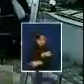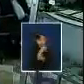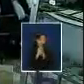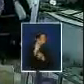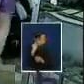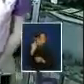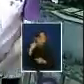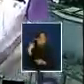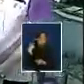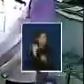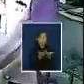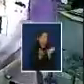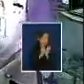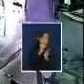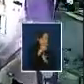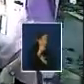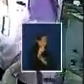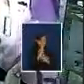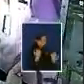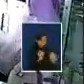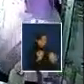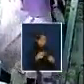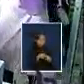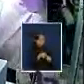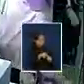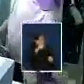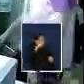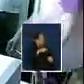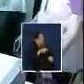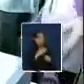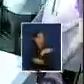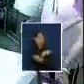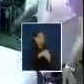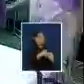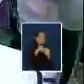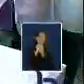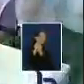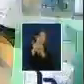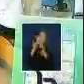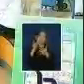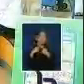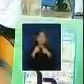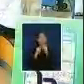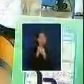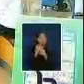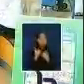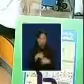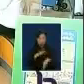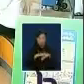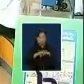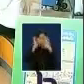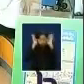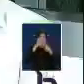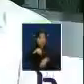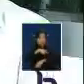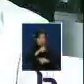ไม่ได้เอาลูกหลานมาหาหมอแต่ปีนี้เราอยากให้ตื่นตัวแล้วรีบพามาถ้าโดยเฉพาะใน